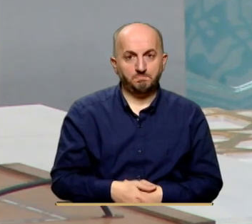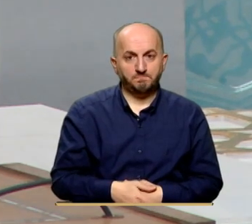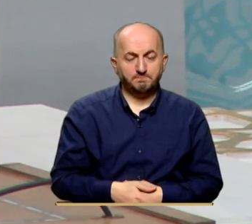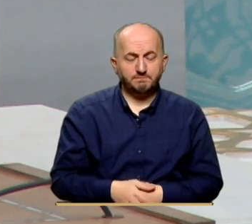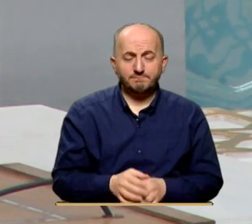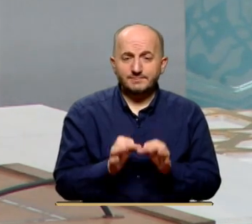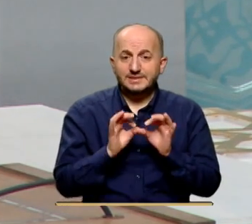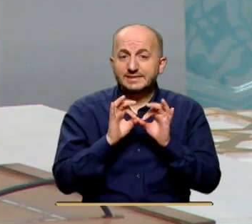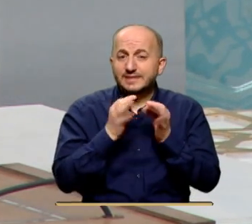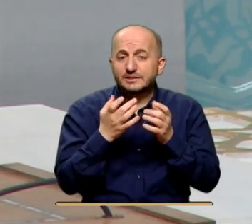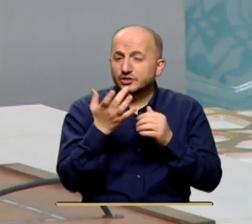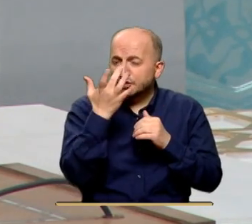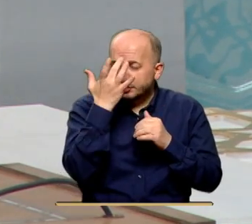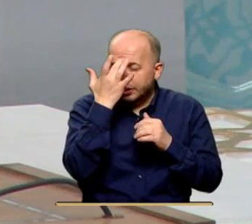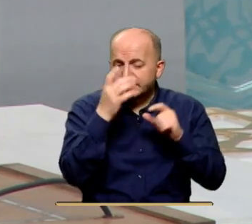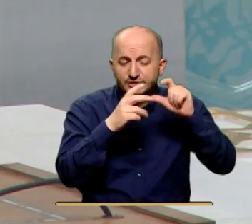Nedir şehit?